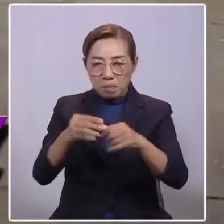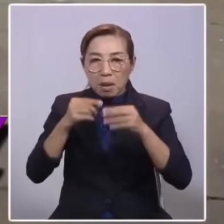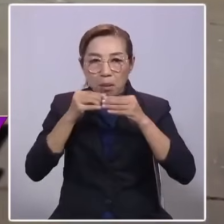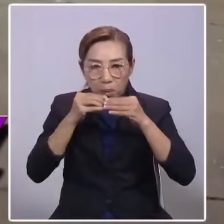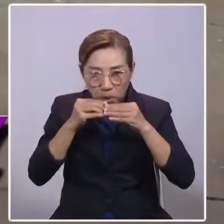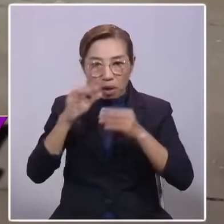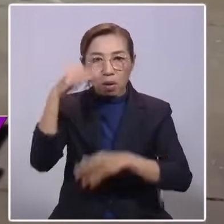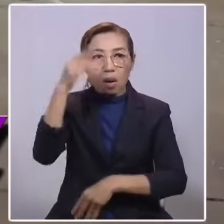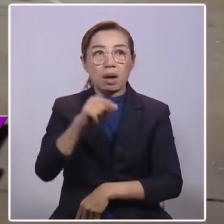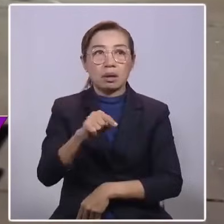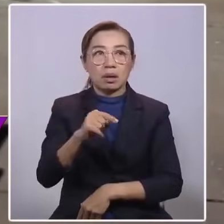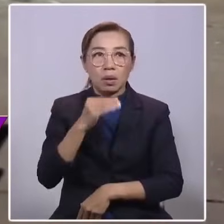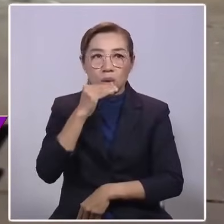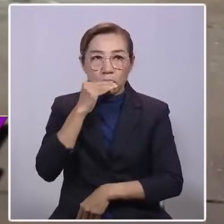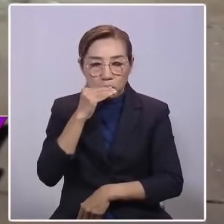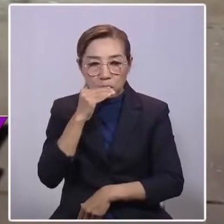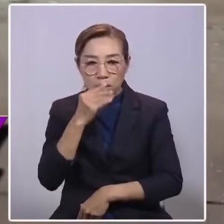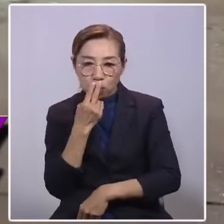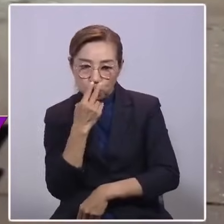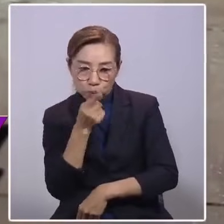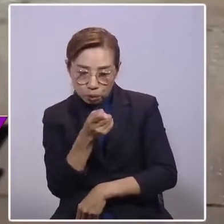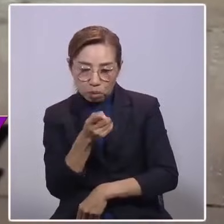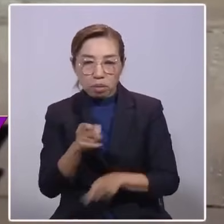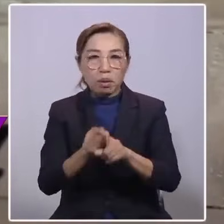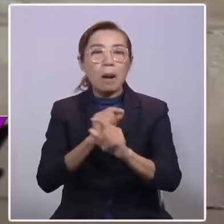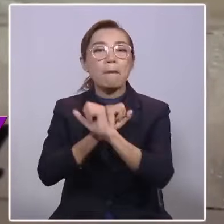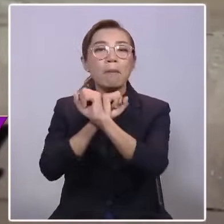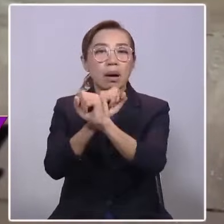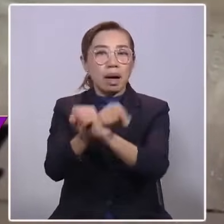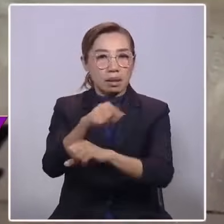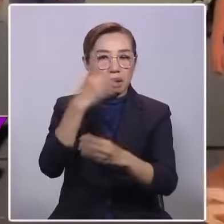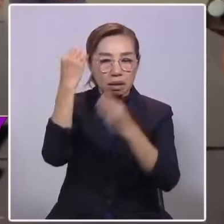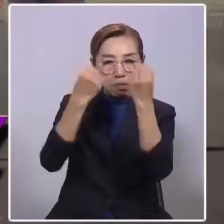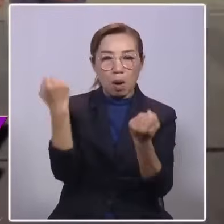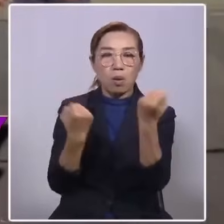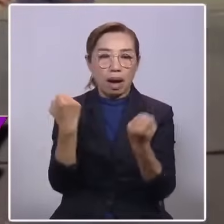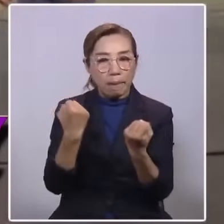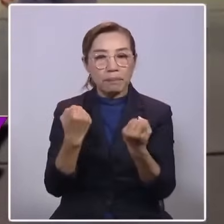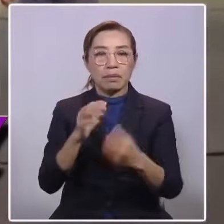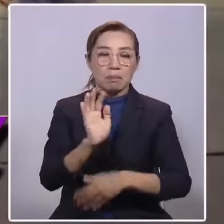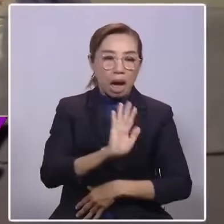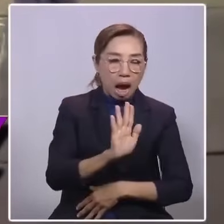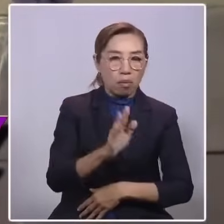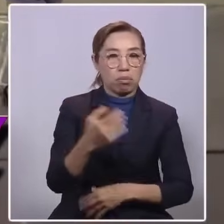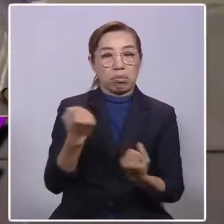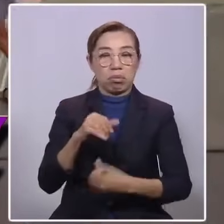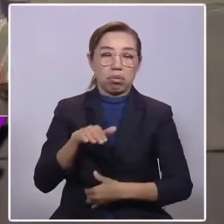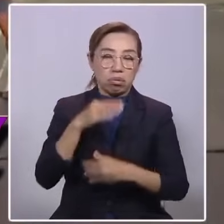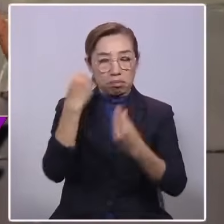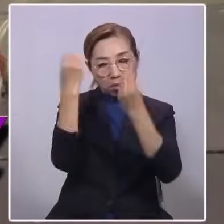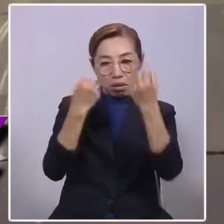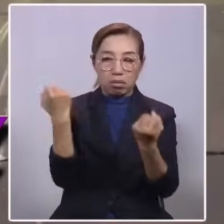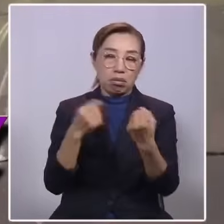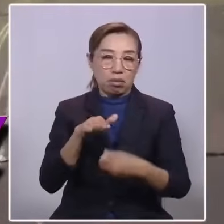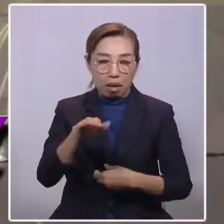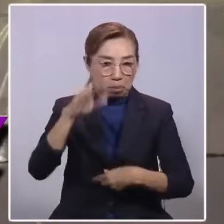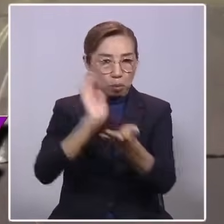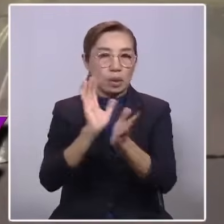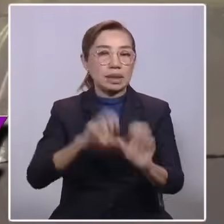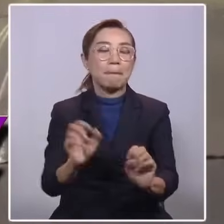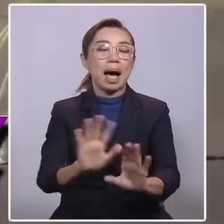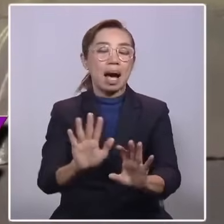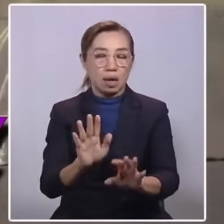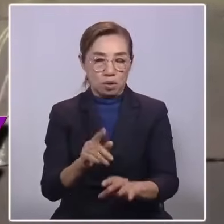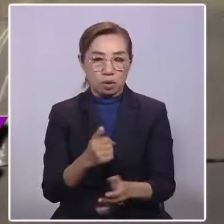แอลกอฮอล์นะครับเพื่อช่วยลดความเสี่ยงนะครับเรื่องของอุบัติเหตุแล้วก็การถูกจับกุมในด่านตรวจวัดปริมาณแอลกอฮอล์ด้วยนะครับ